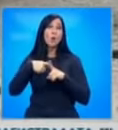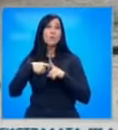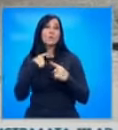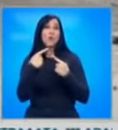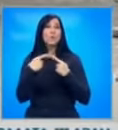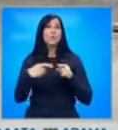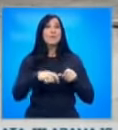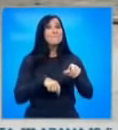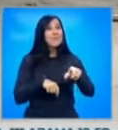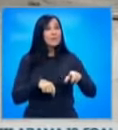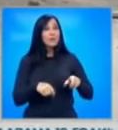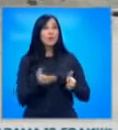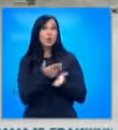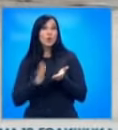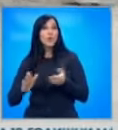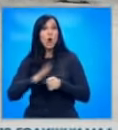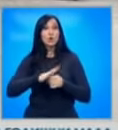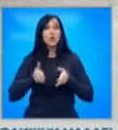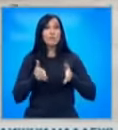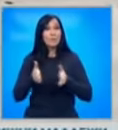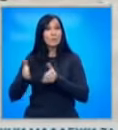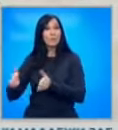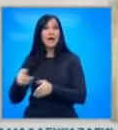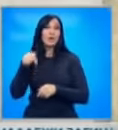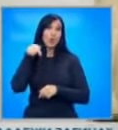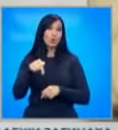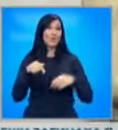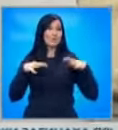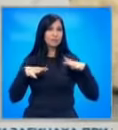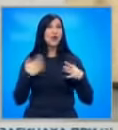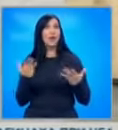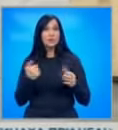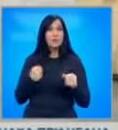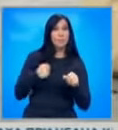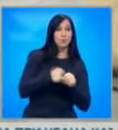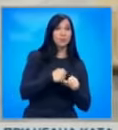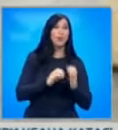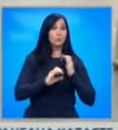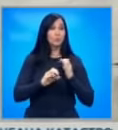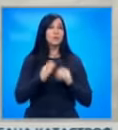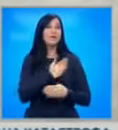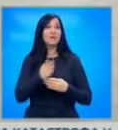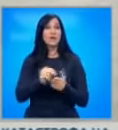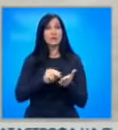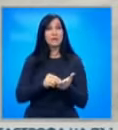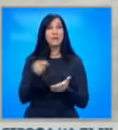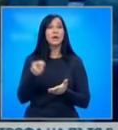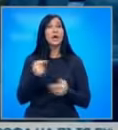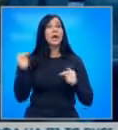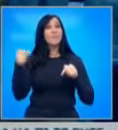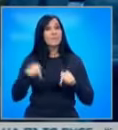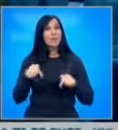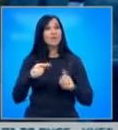отделя основните платна от това за почивка и в която първо се ударил автобуса. В крайна сметка в това състояние към днешна дата имаме